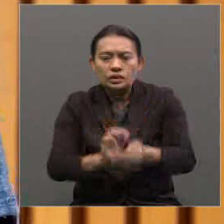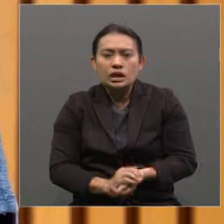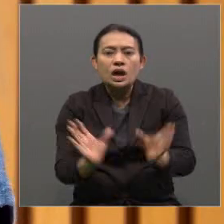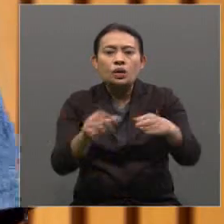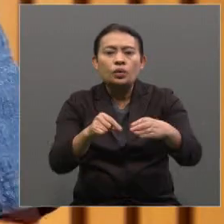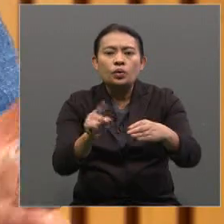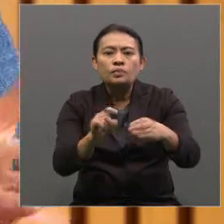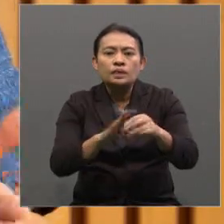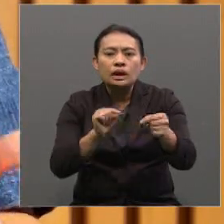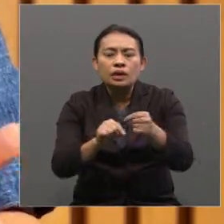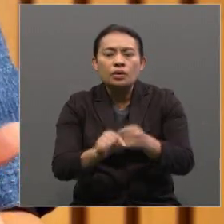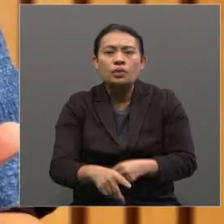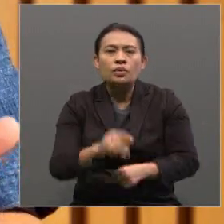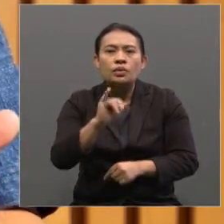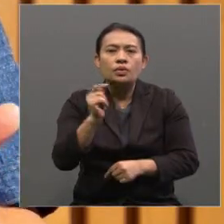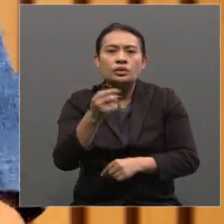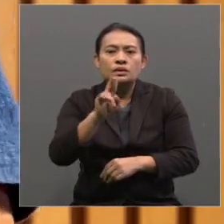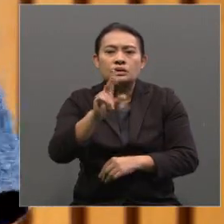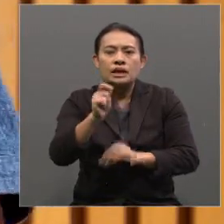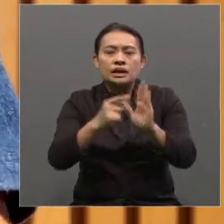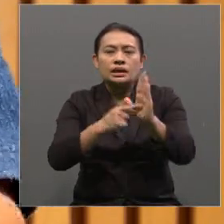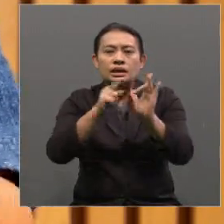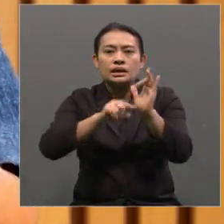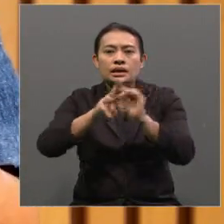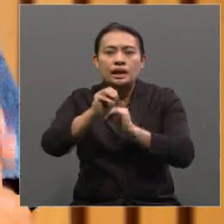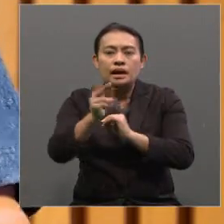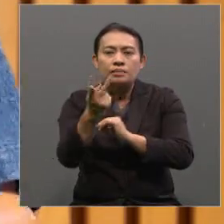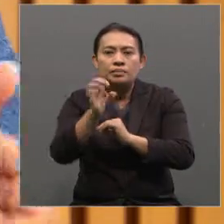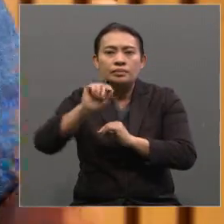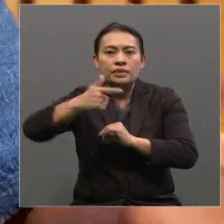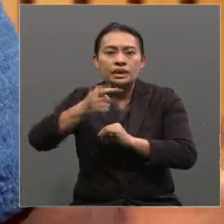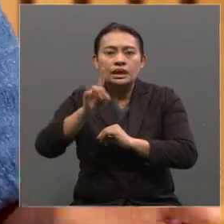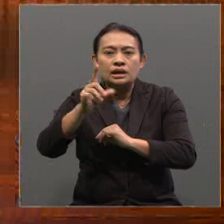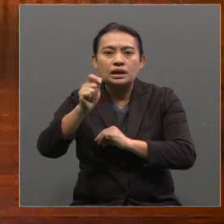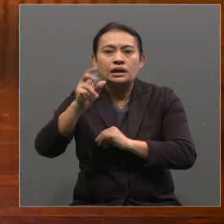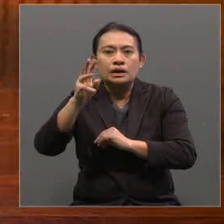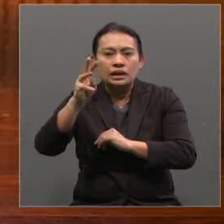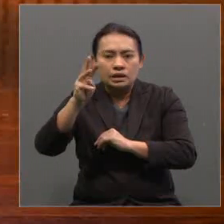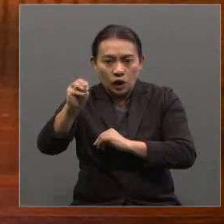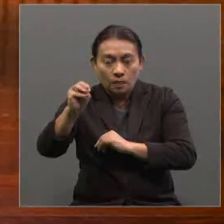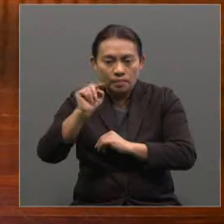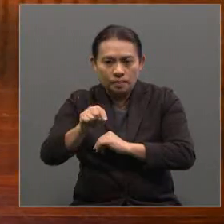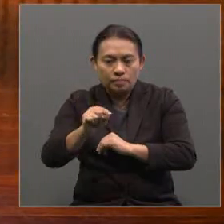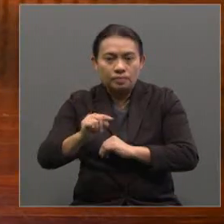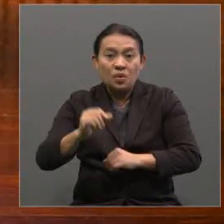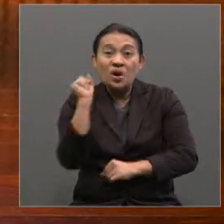งดอมนี่ก็เป็นพื้นที่ทางการเมืองนะสมัยก่อนนักร้องผู้หญิงในรุ่นผมเนี่ยต้องเรียบร้อยใช่ไหมครับอยู่ดีๆไทอั